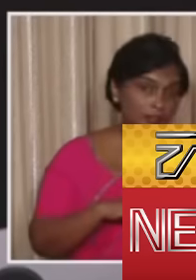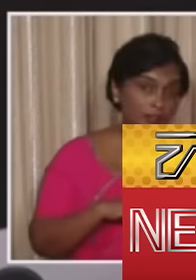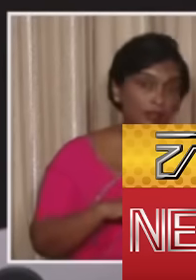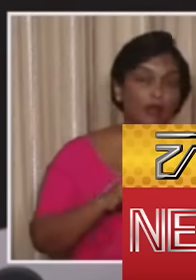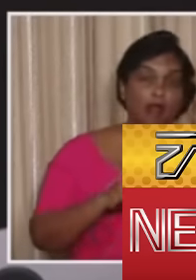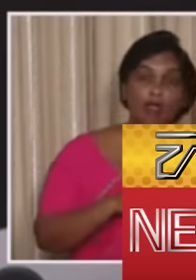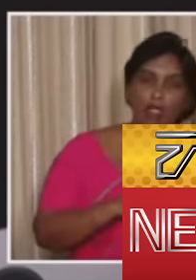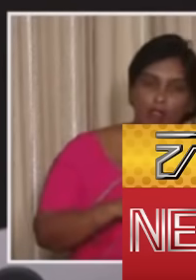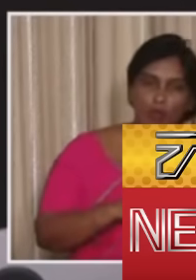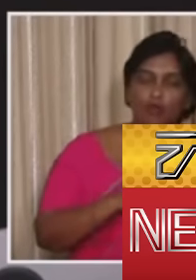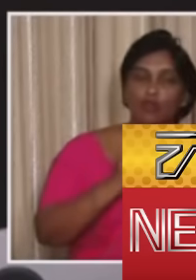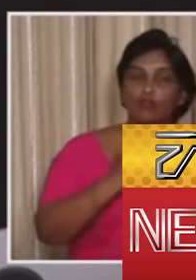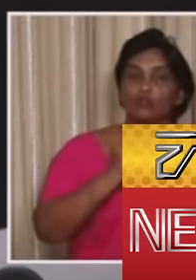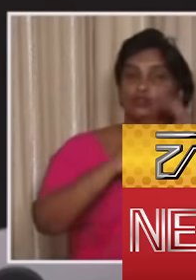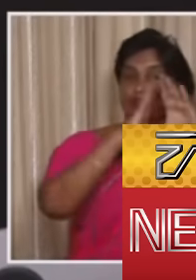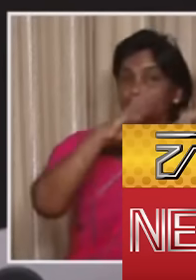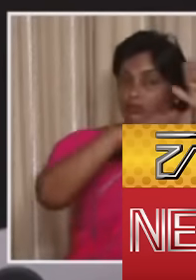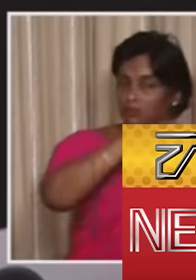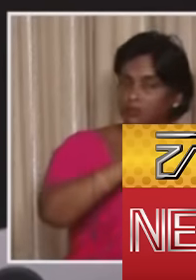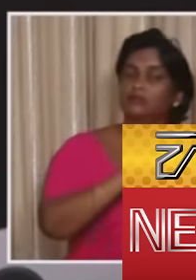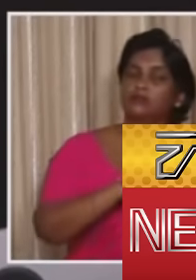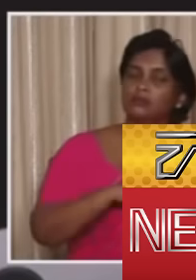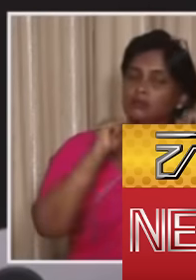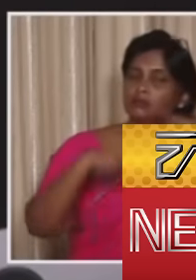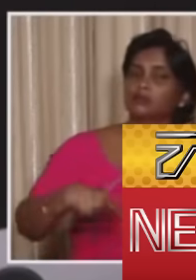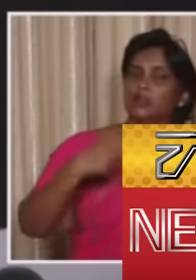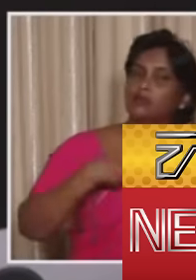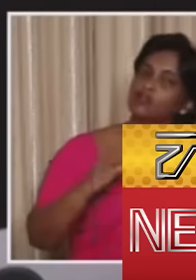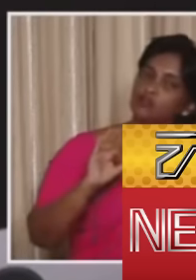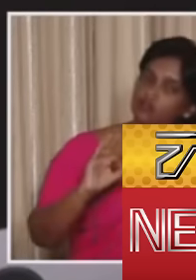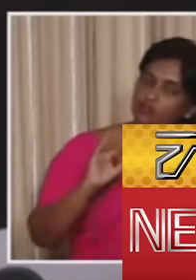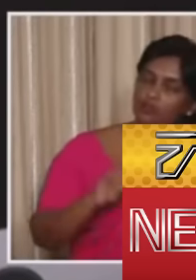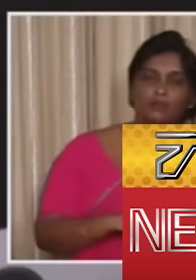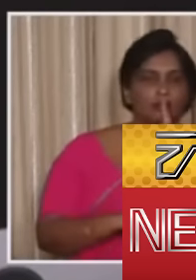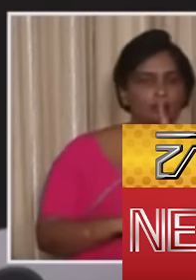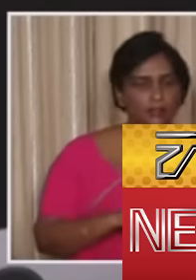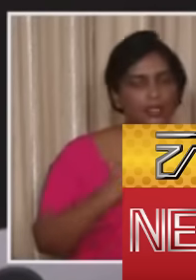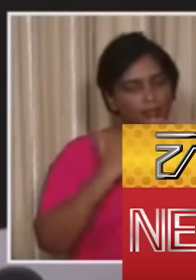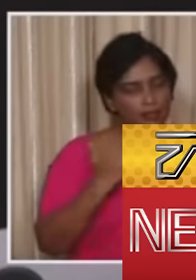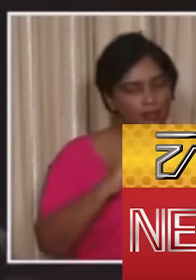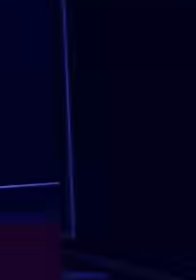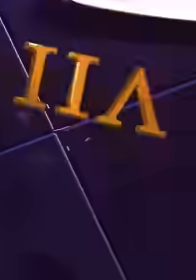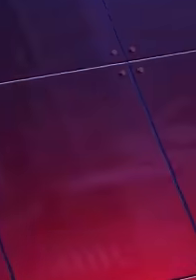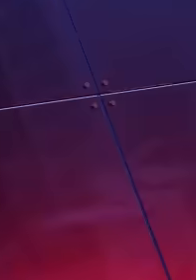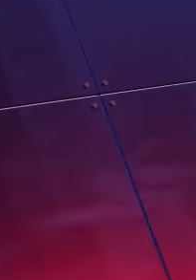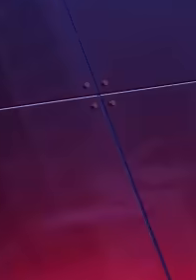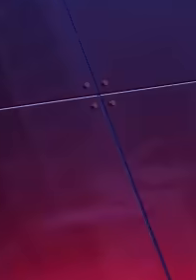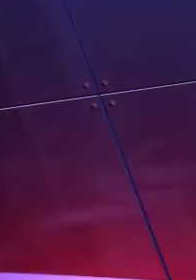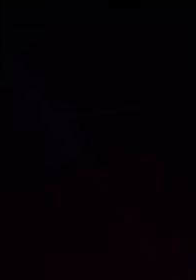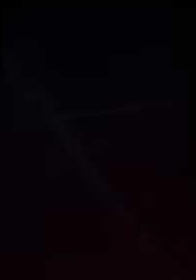අඟුරු ගනුදෙනු, සෝලා ගනුදෙනු මේ සියල්ල පිළිබඳව සාර්ථක විවාදයකට අපි ලෑස්ති කියන එකත් මතක් කරලා ඇස්සි. බොහොම ස්තුතියි ගරු සභාපති. Thank you.